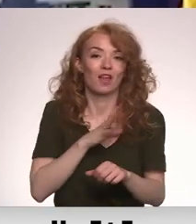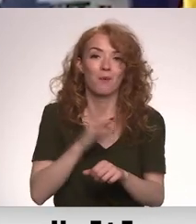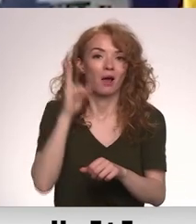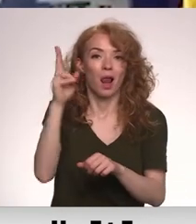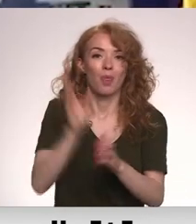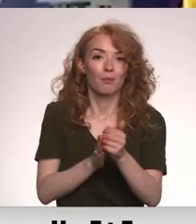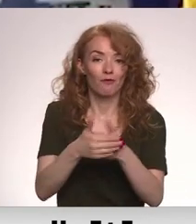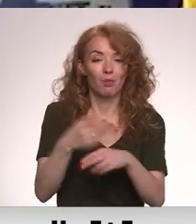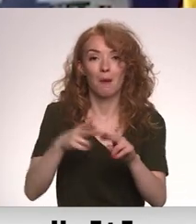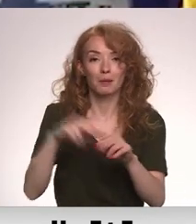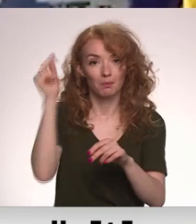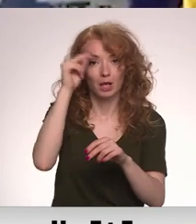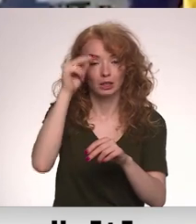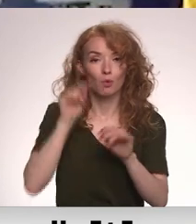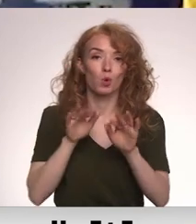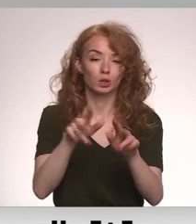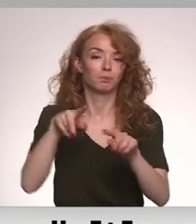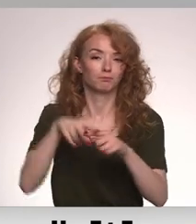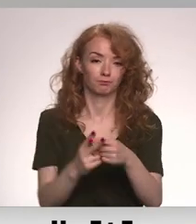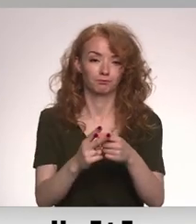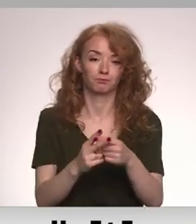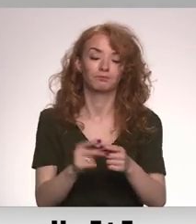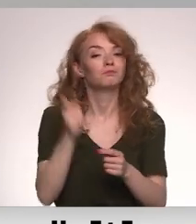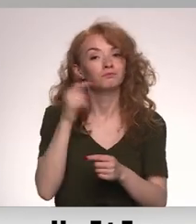patvērumu. Tāpēc mācība procesa ir pārtraukts.